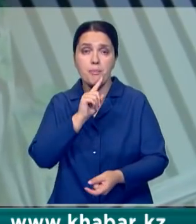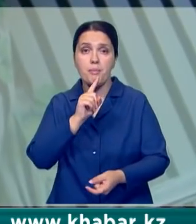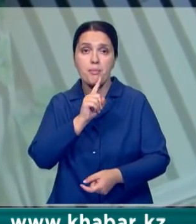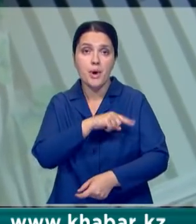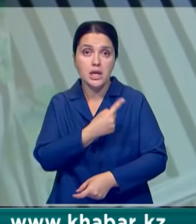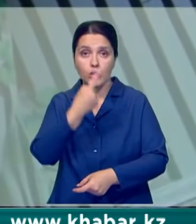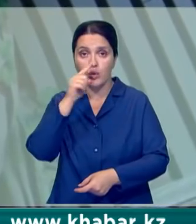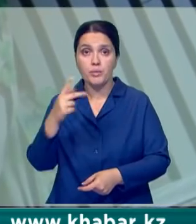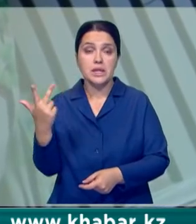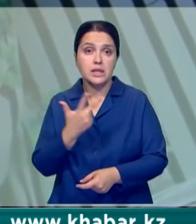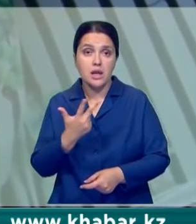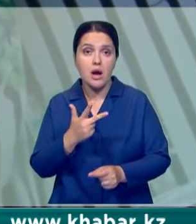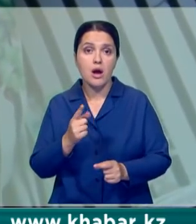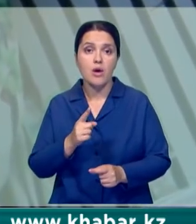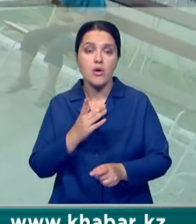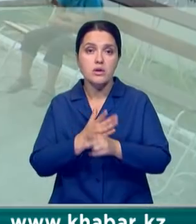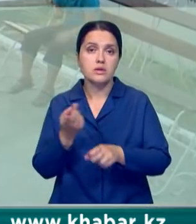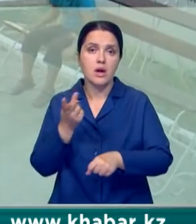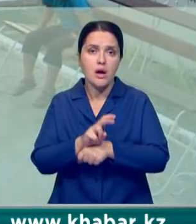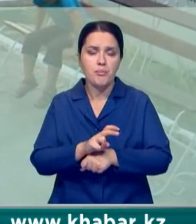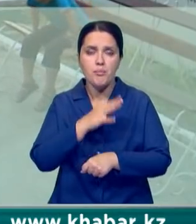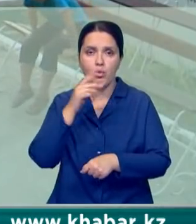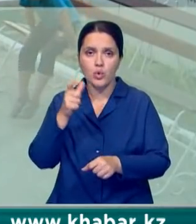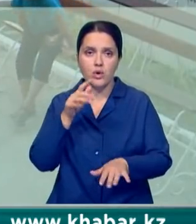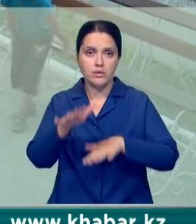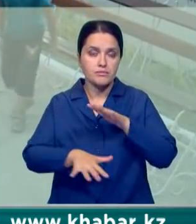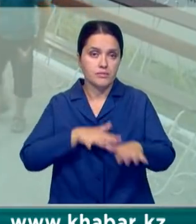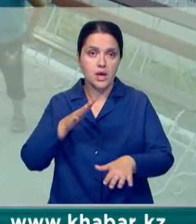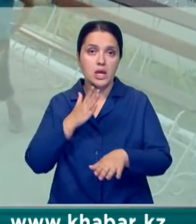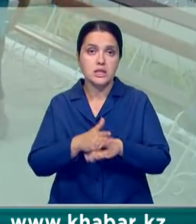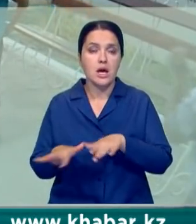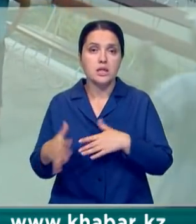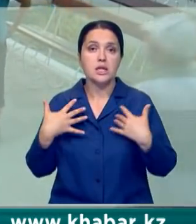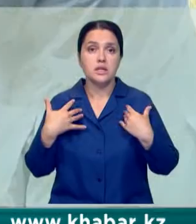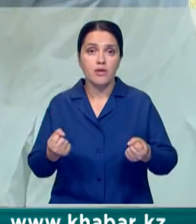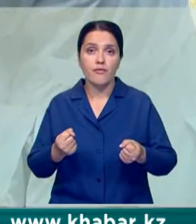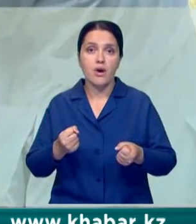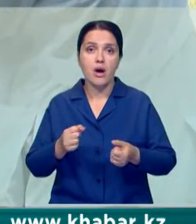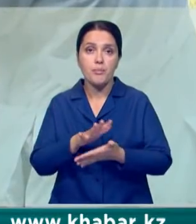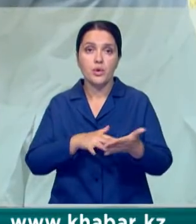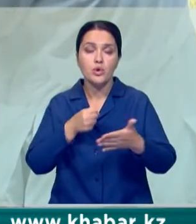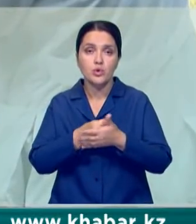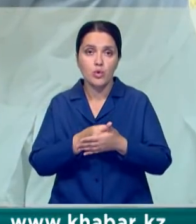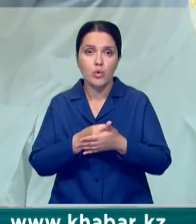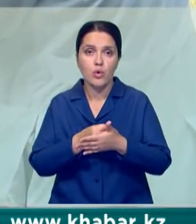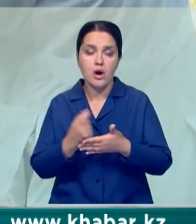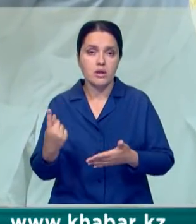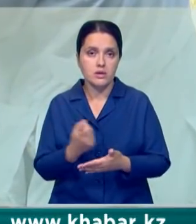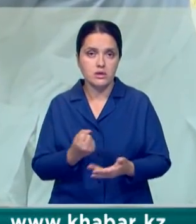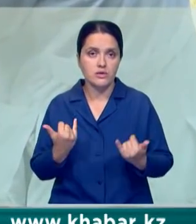только в первые часы работы обратилось около сотни горожан акция здоровья продлиться до конца недели